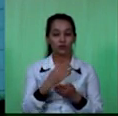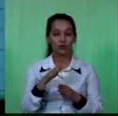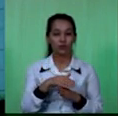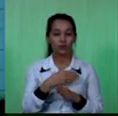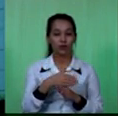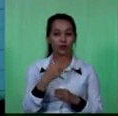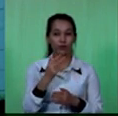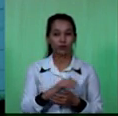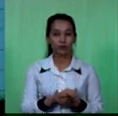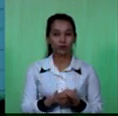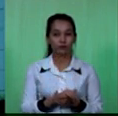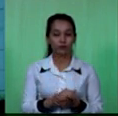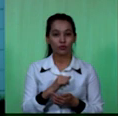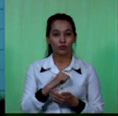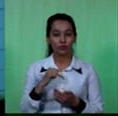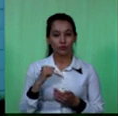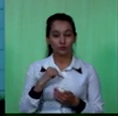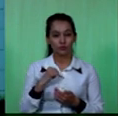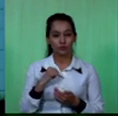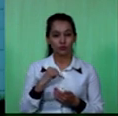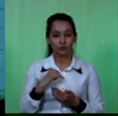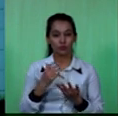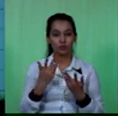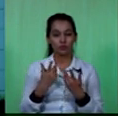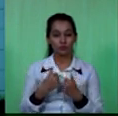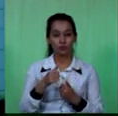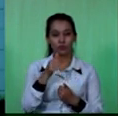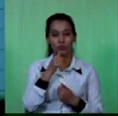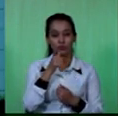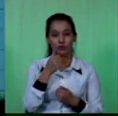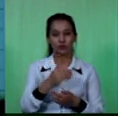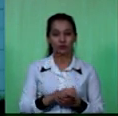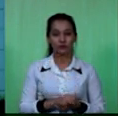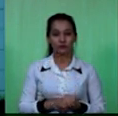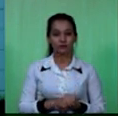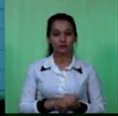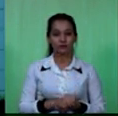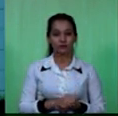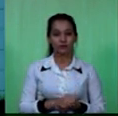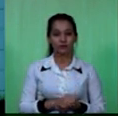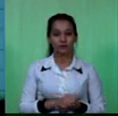керек. Қане өзіңіз бір мустақыл масала түзіп көріңче?